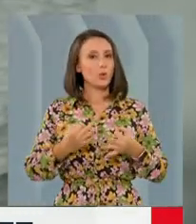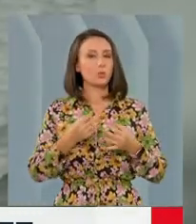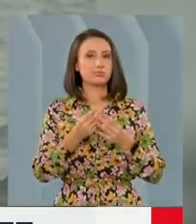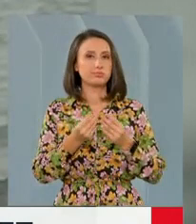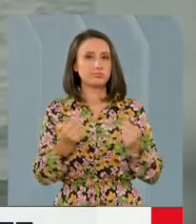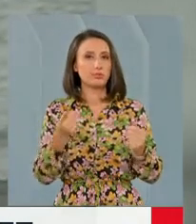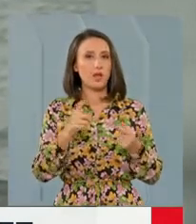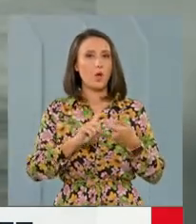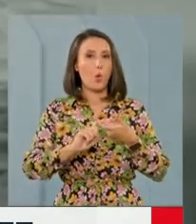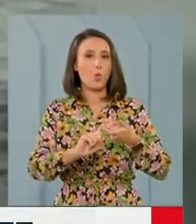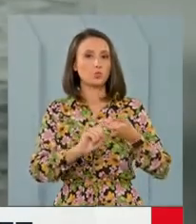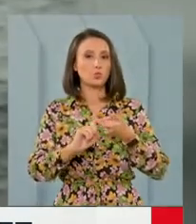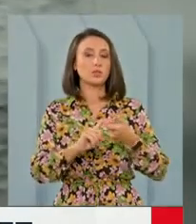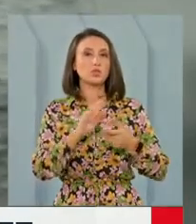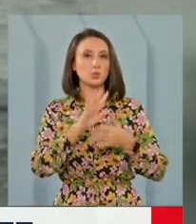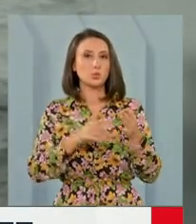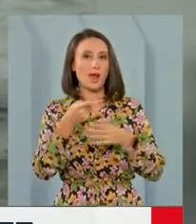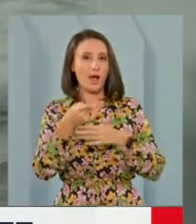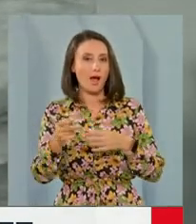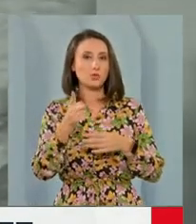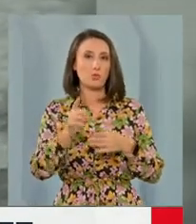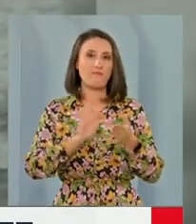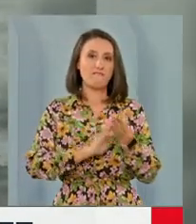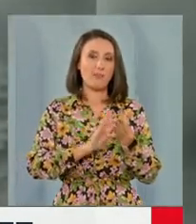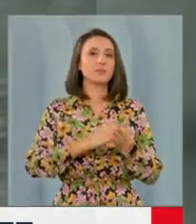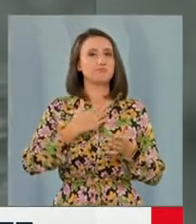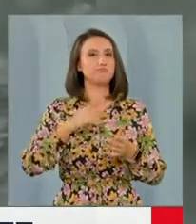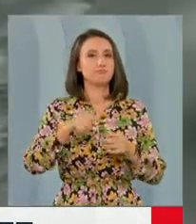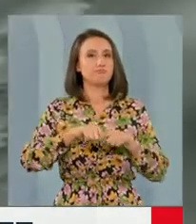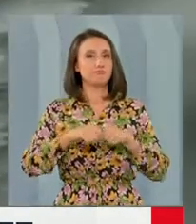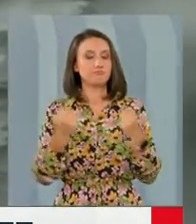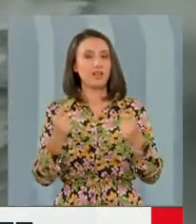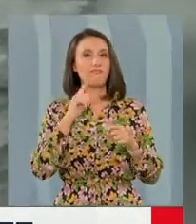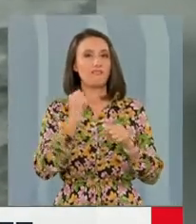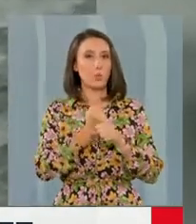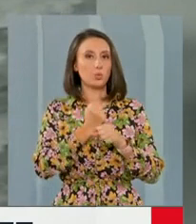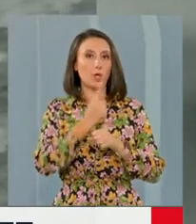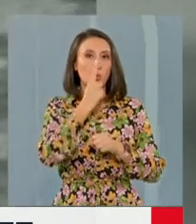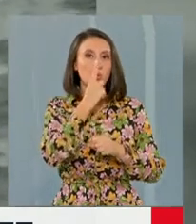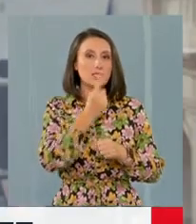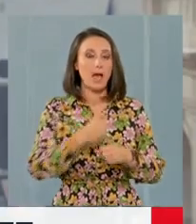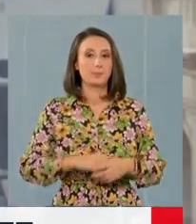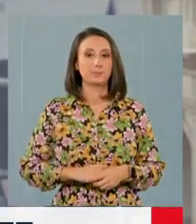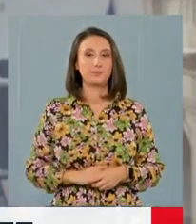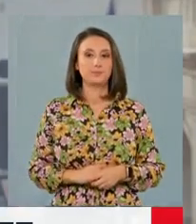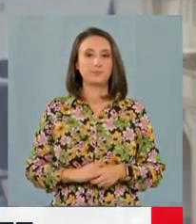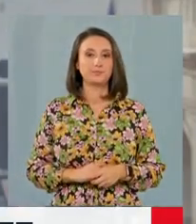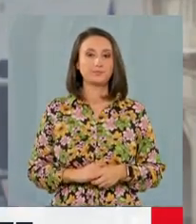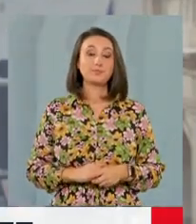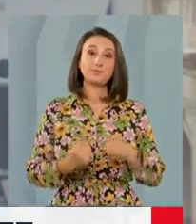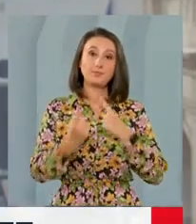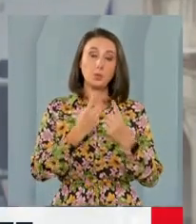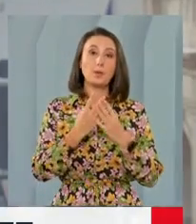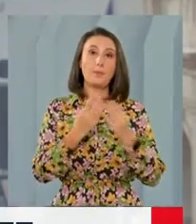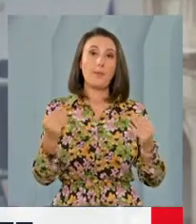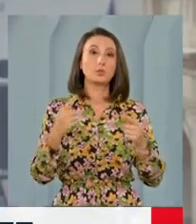fisurarea conductelor și scurgerile de gaz au fost un act intenționat de sabotaj efectuat de Rusia. Și discutăm